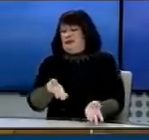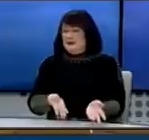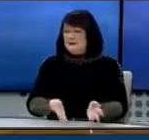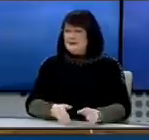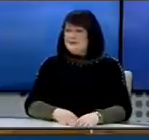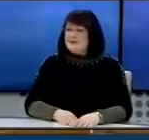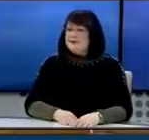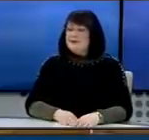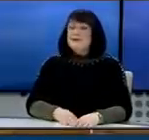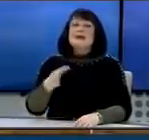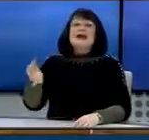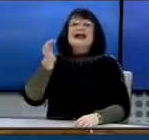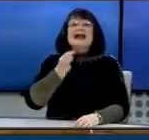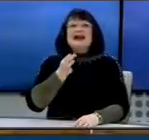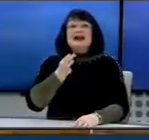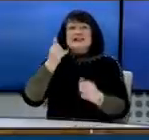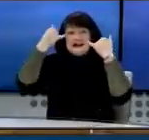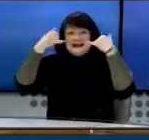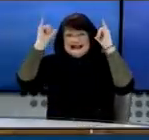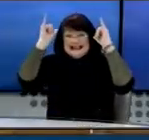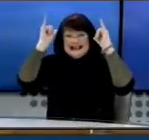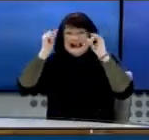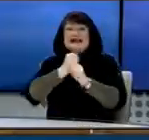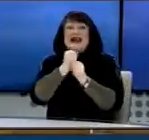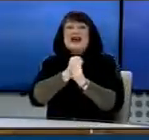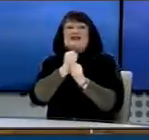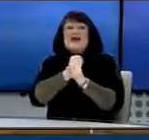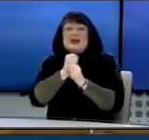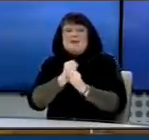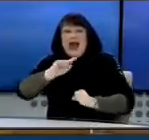προτείνοντας κτηνιατρικά φάρμακα για θεραπείες.